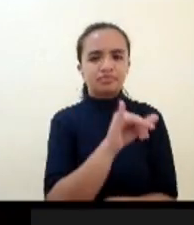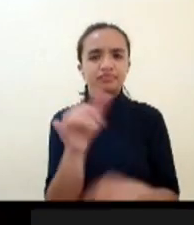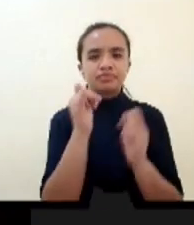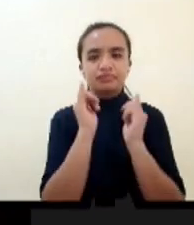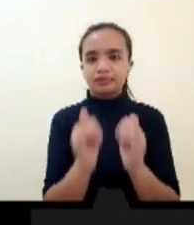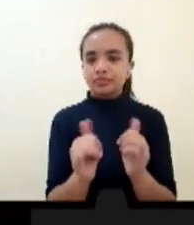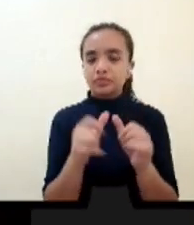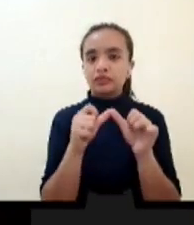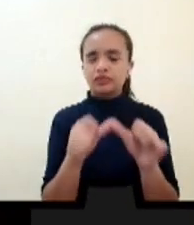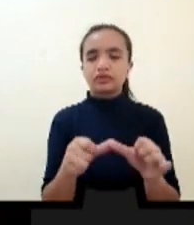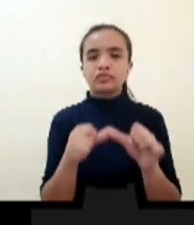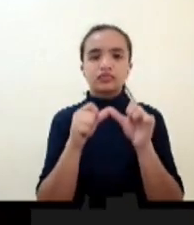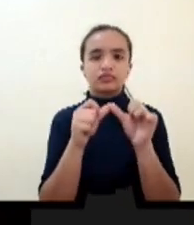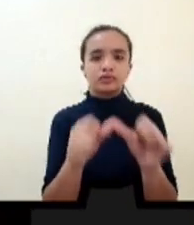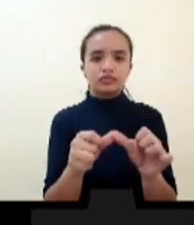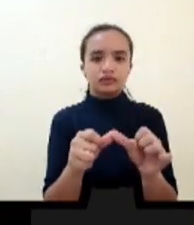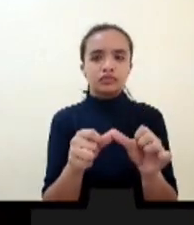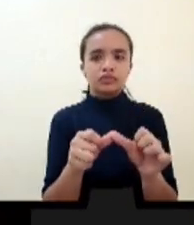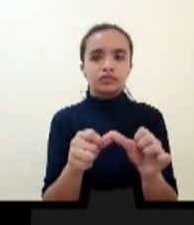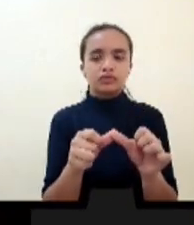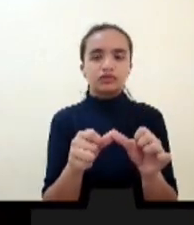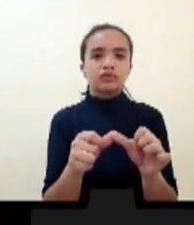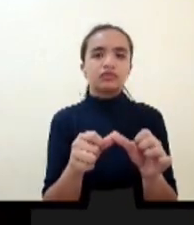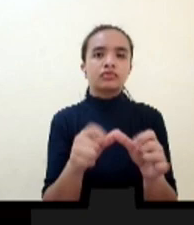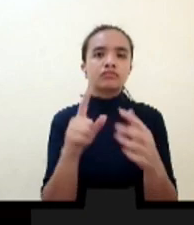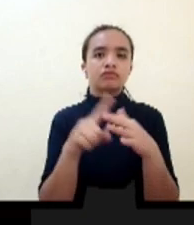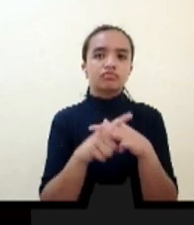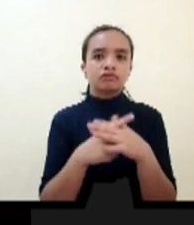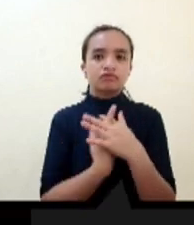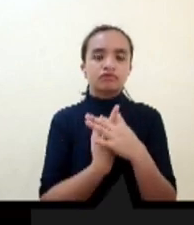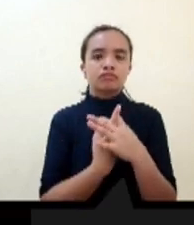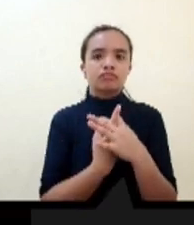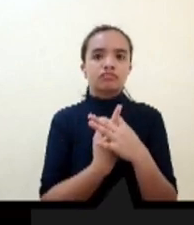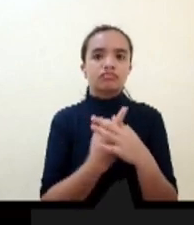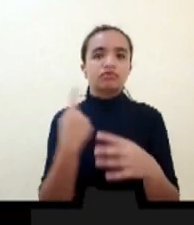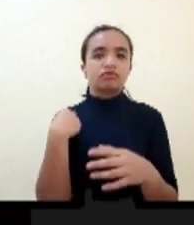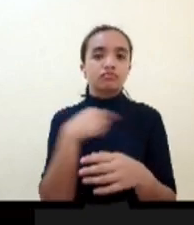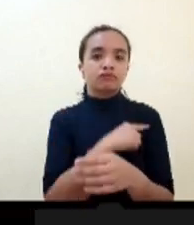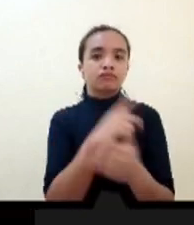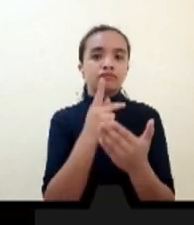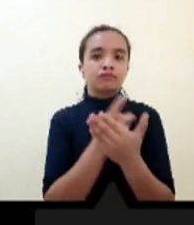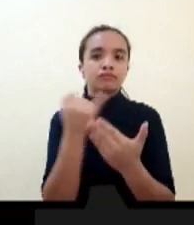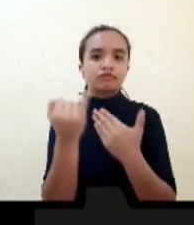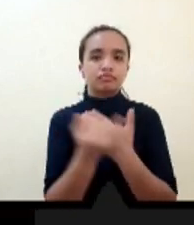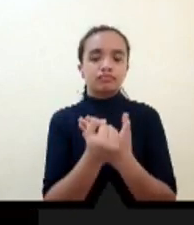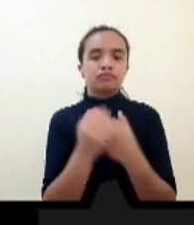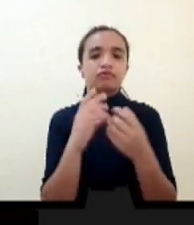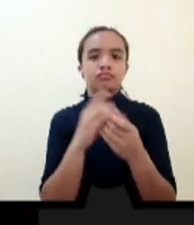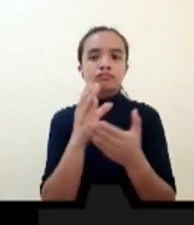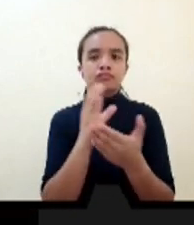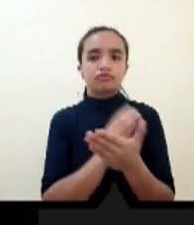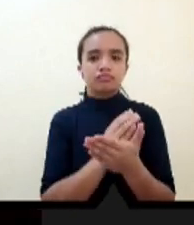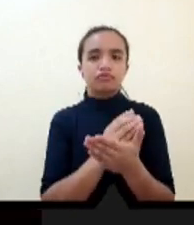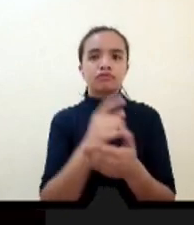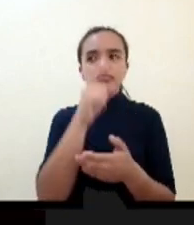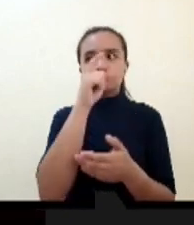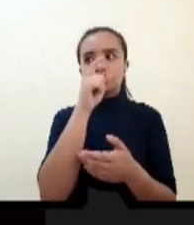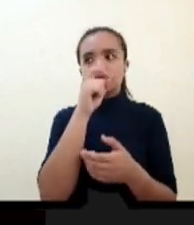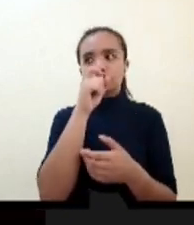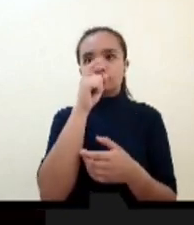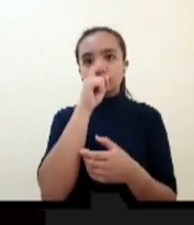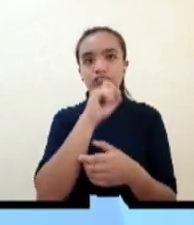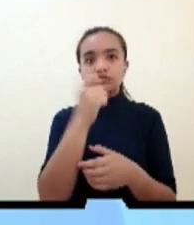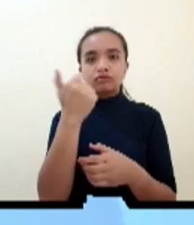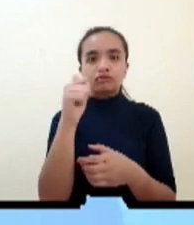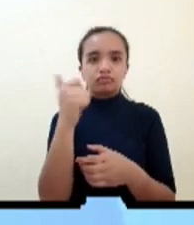Pagpapatuloy namin yung mga nasimulan namin na mga proyekto. And of course, We just turned 10 years old, no?